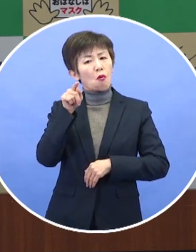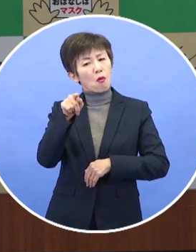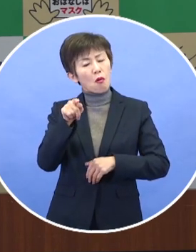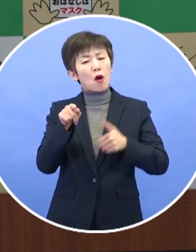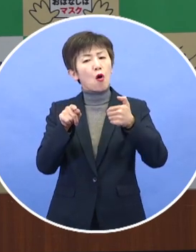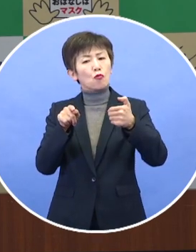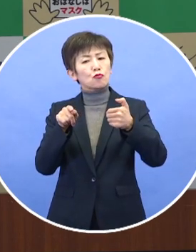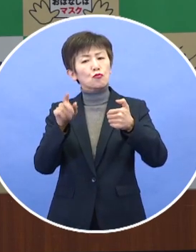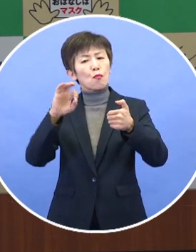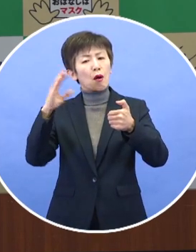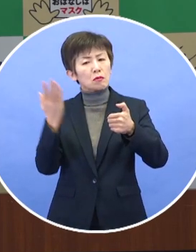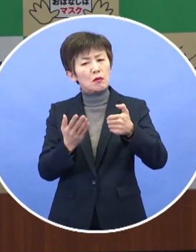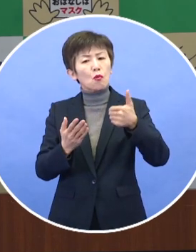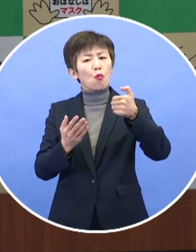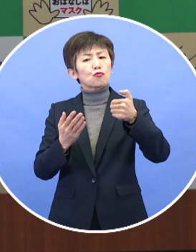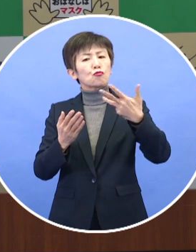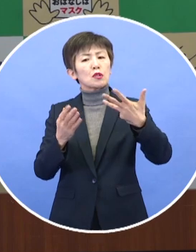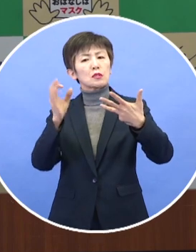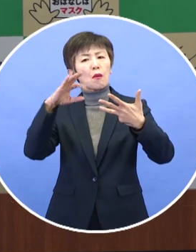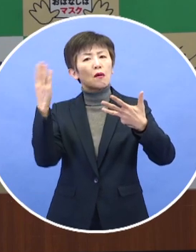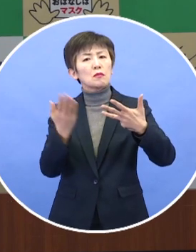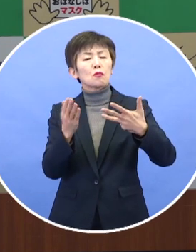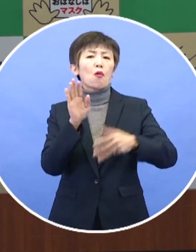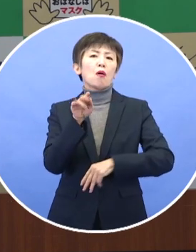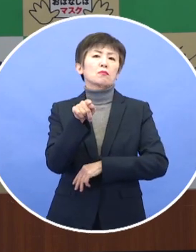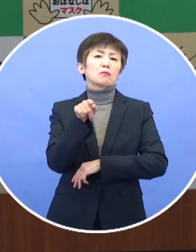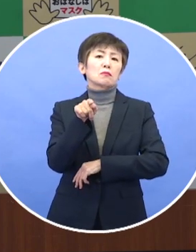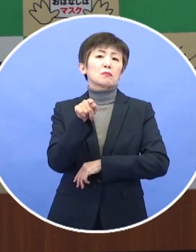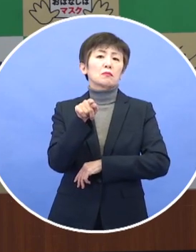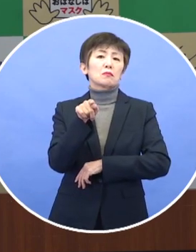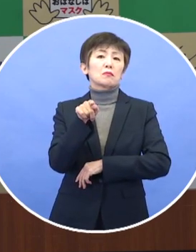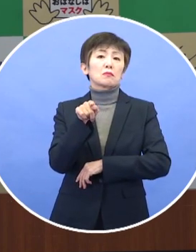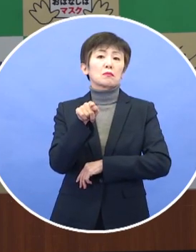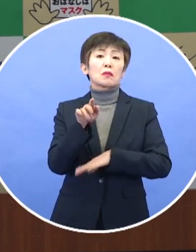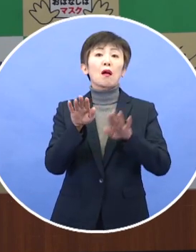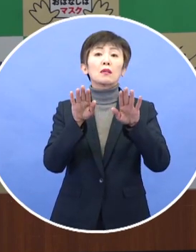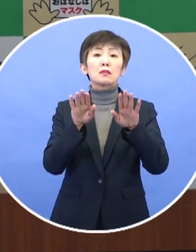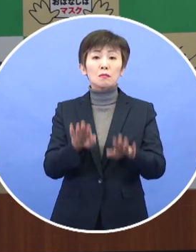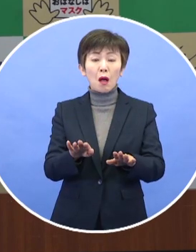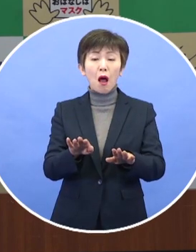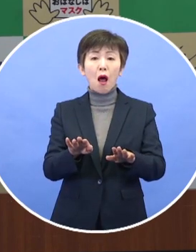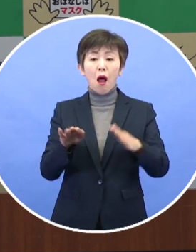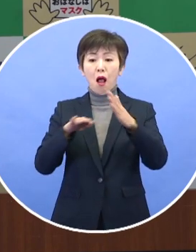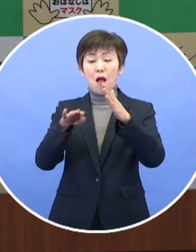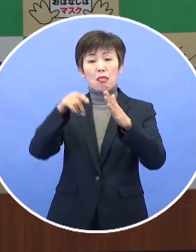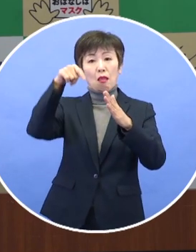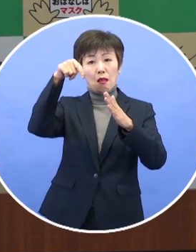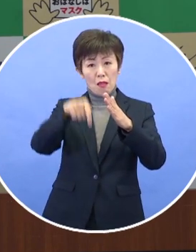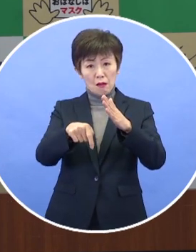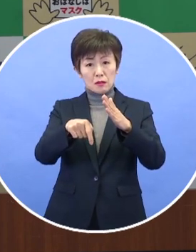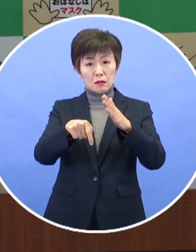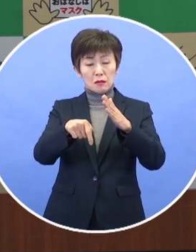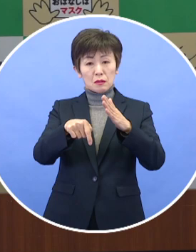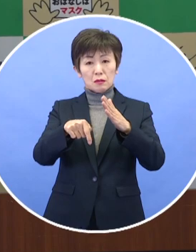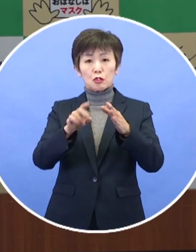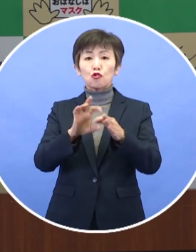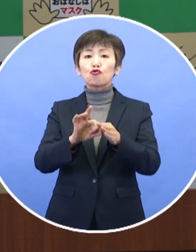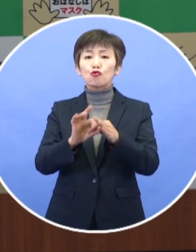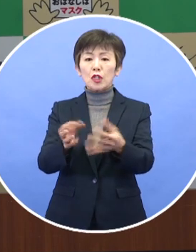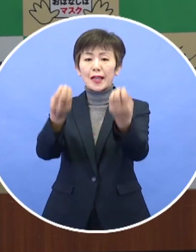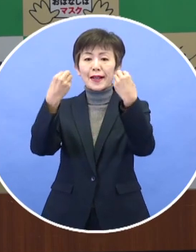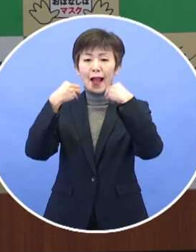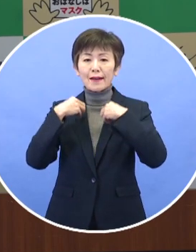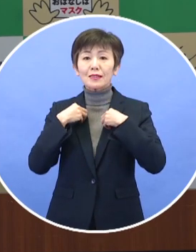庭内がしておりますが、やはりですね、最も特に家庭内においてはですね、感